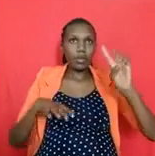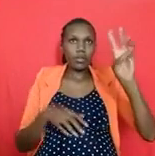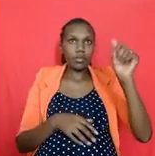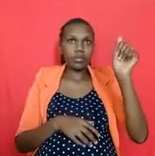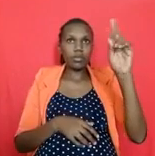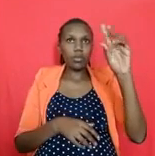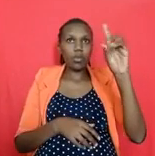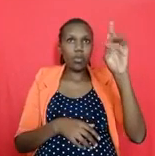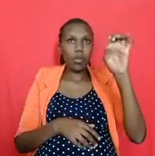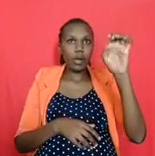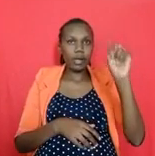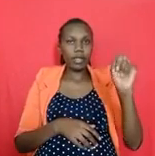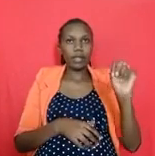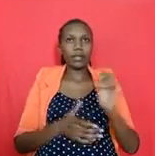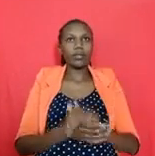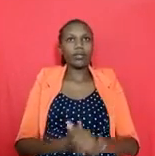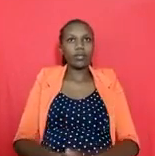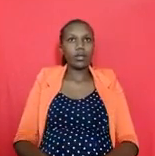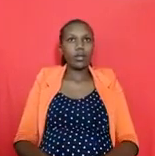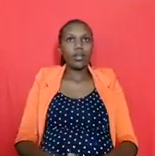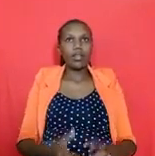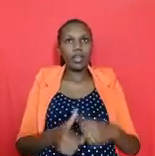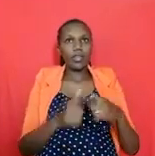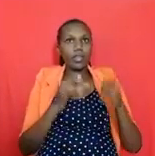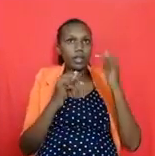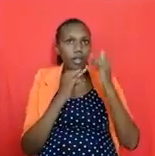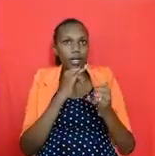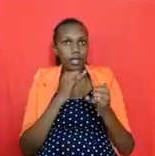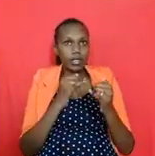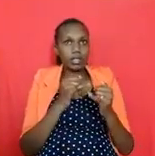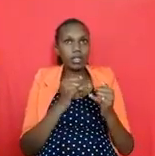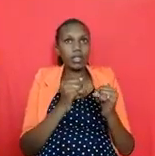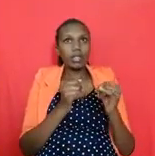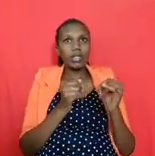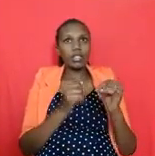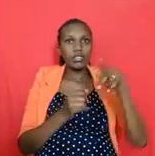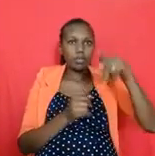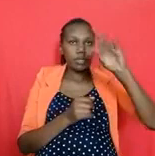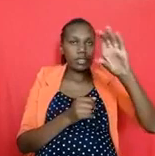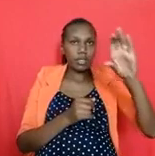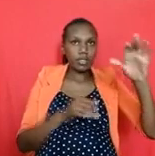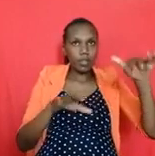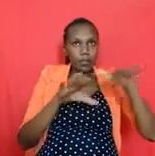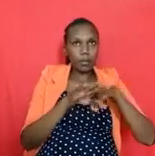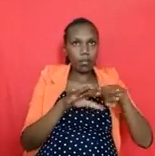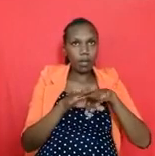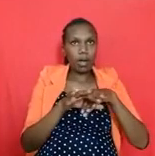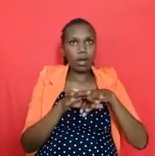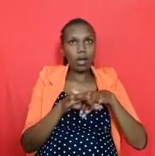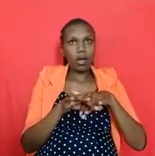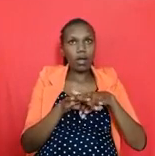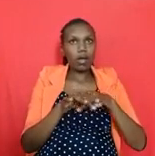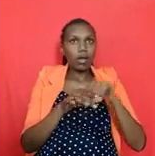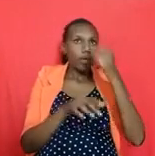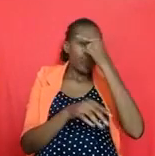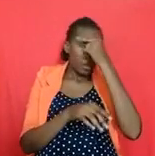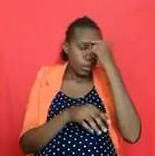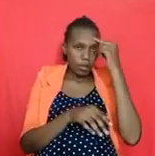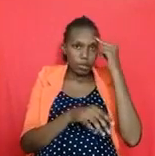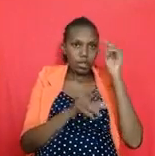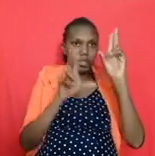warden ya mwisho ni ya PCC member na nitondu